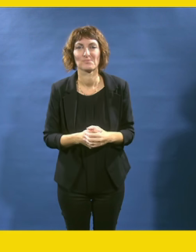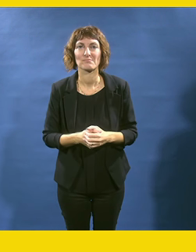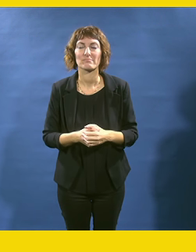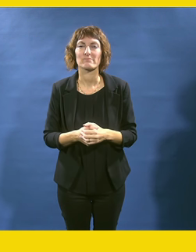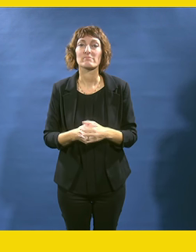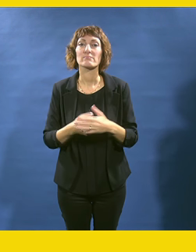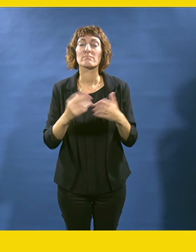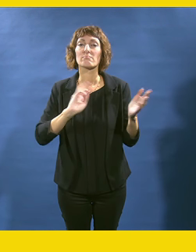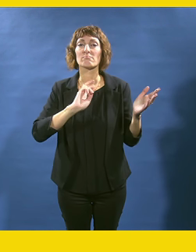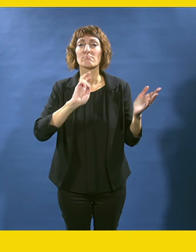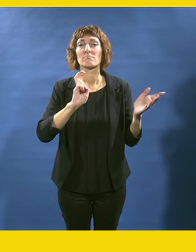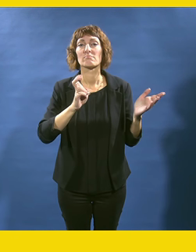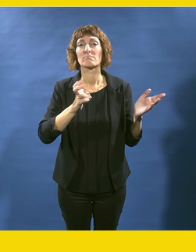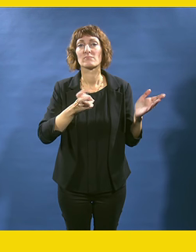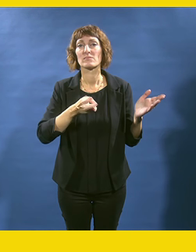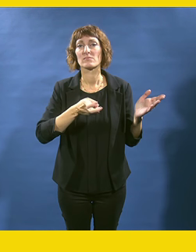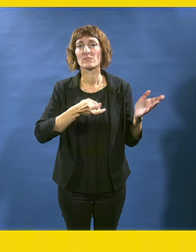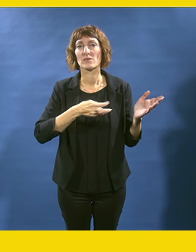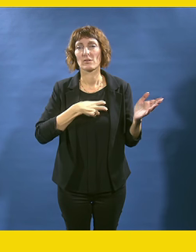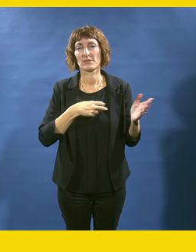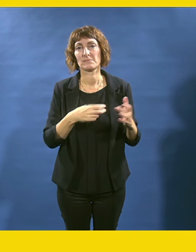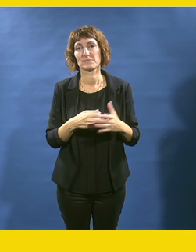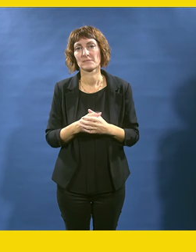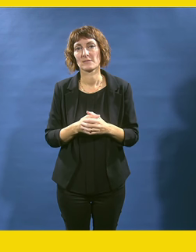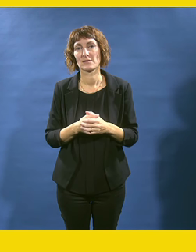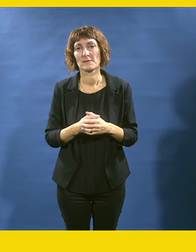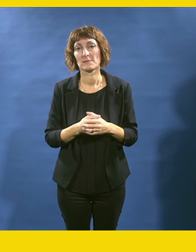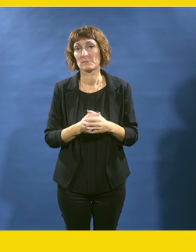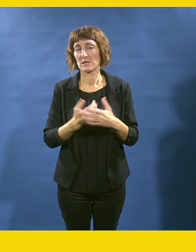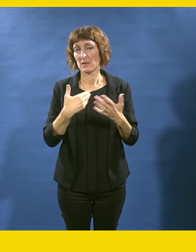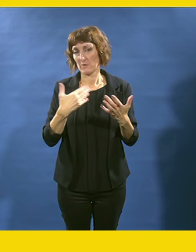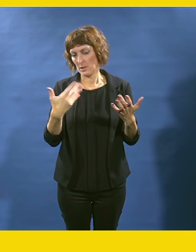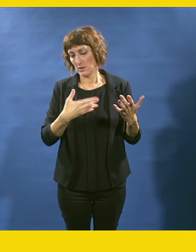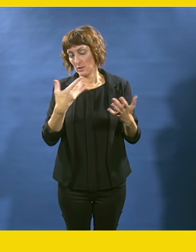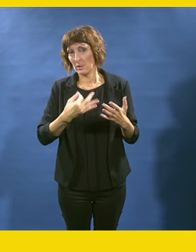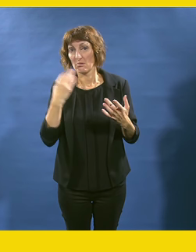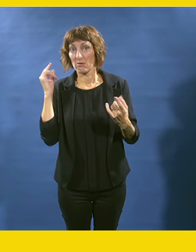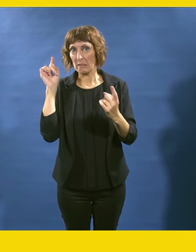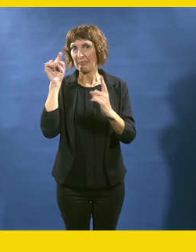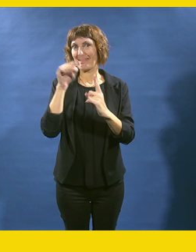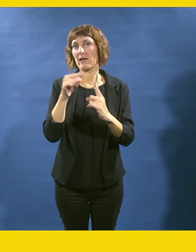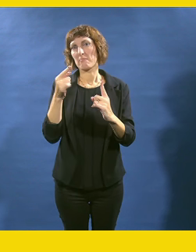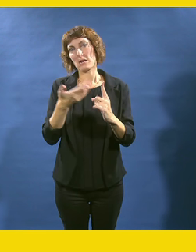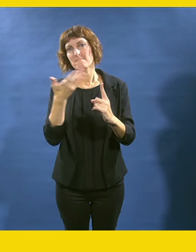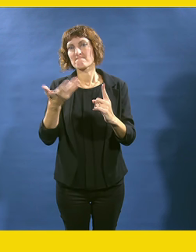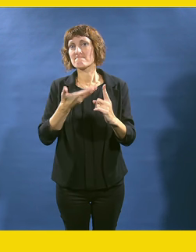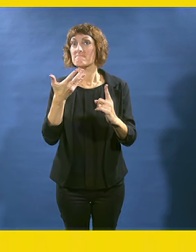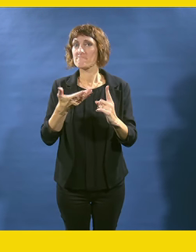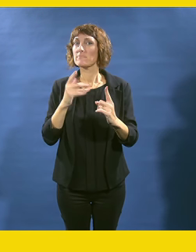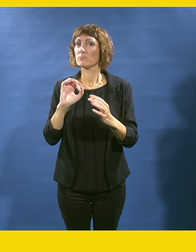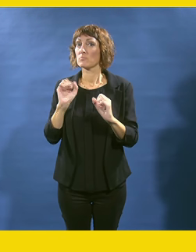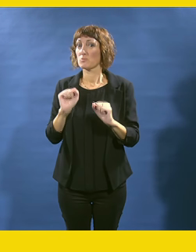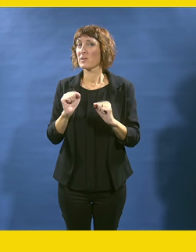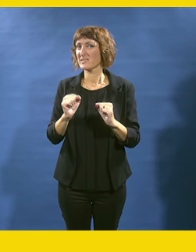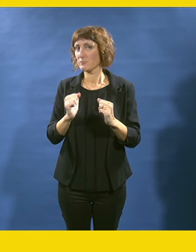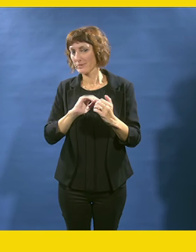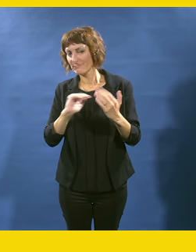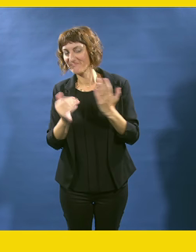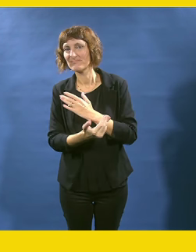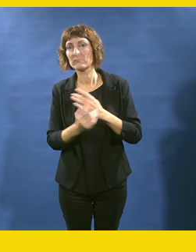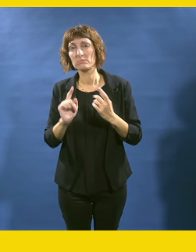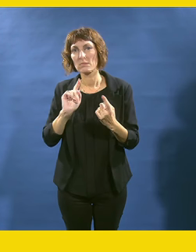Enfin, je voulais aussi vous rappeler que la thématique étant ce qu'elle est, on va aborder des sujets qui peuvent être difficiles pour certaines